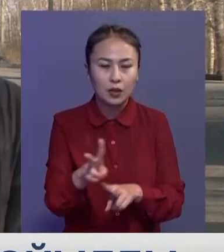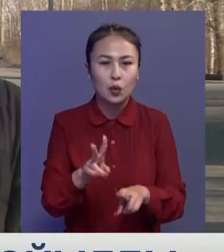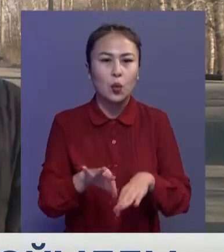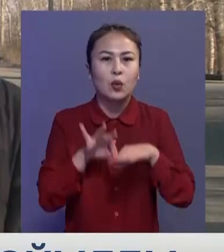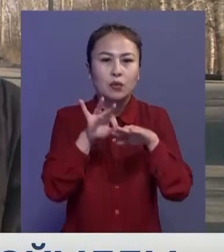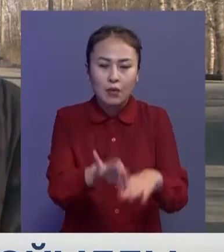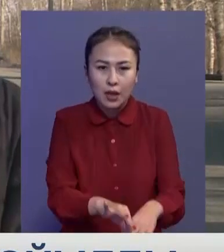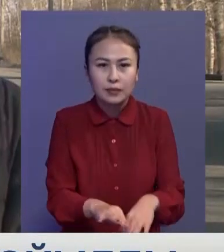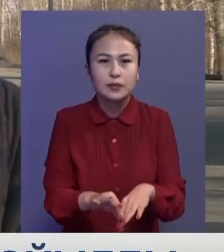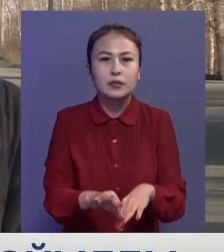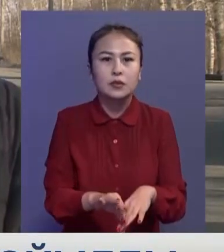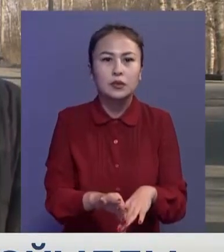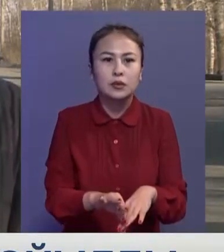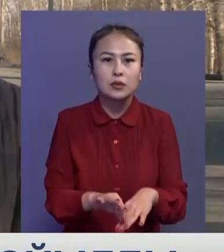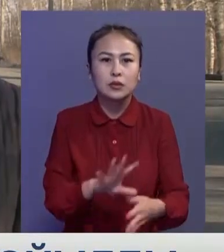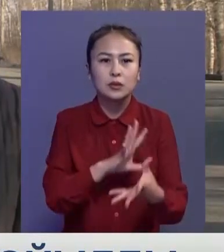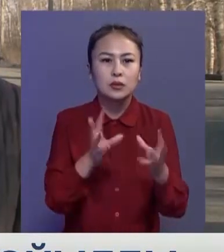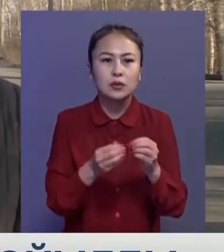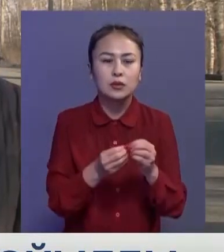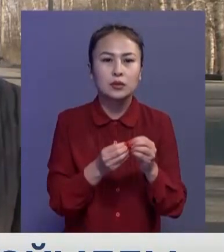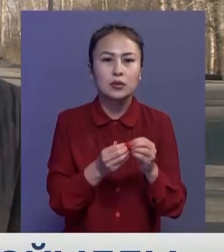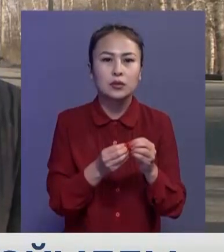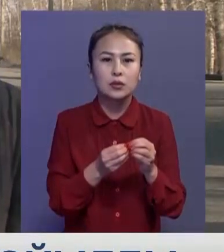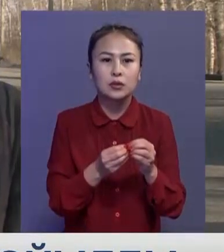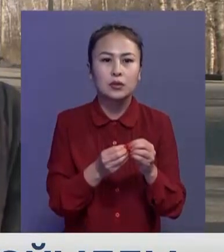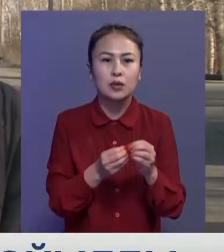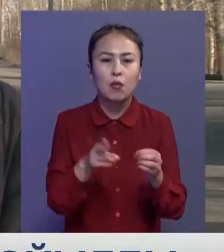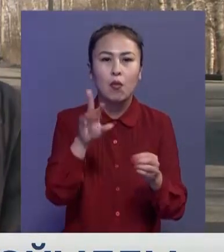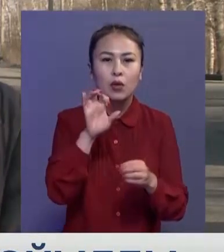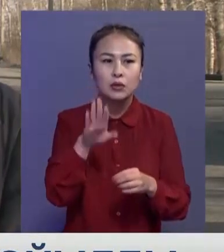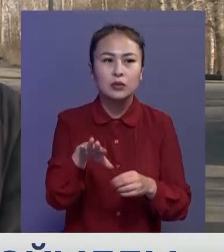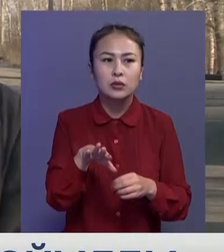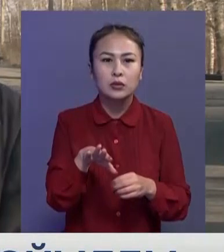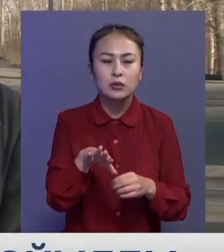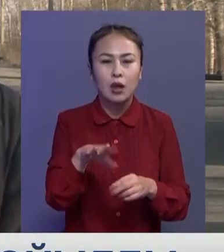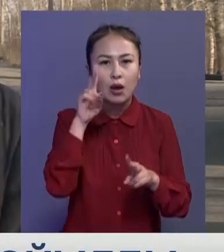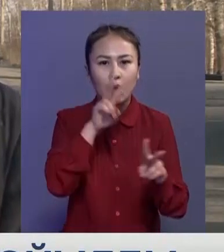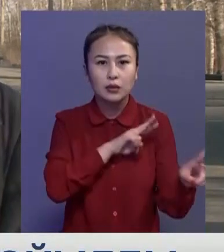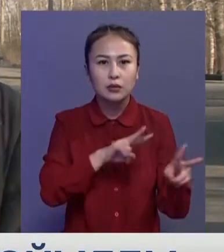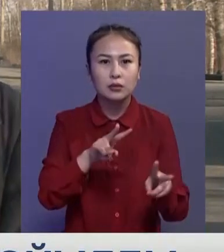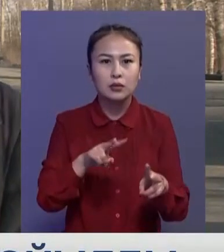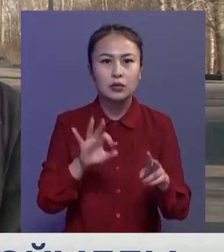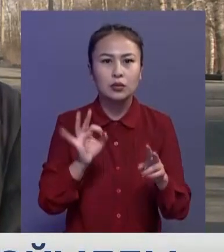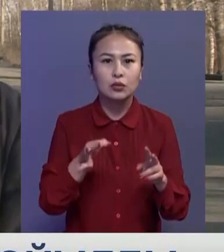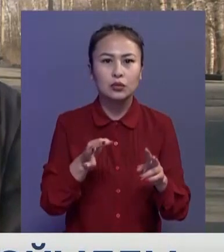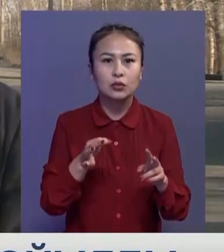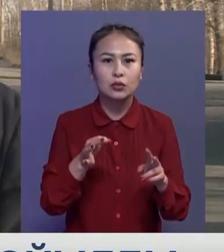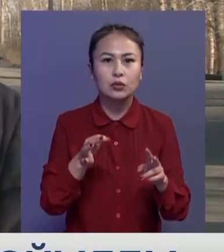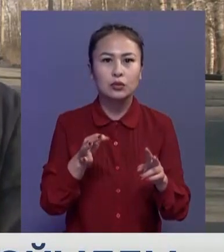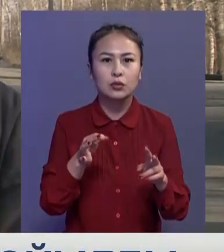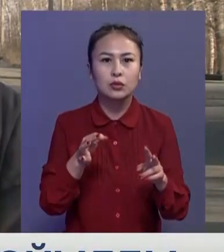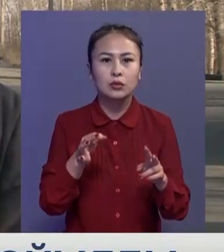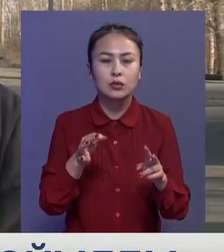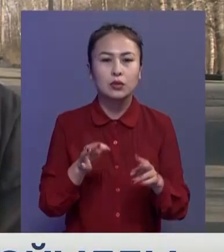барып келгені. Соның бәрін осы санитарлық посттарда қадағаланғаны дұрыс деп шешіліп,